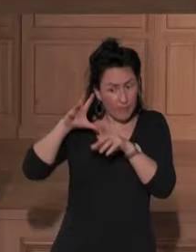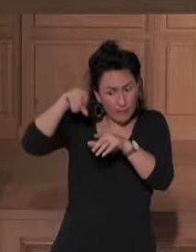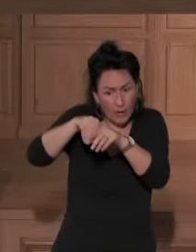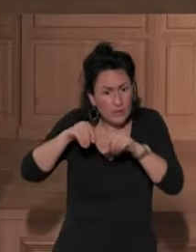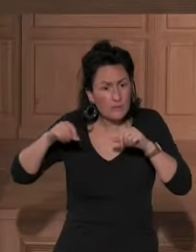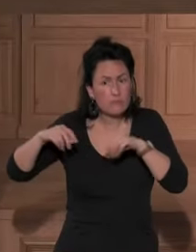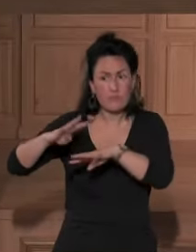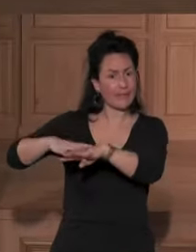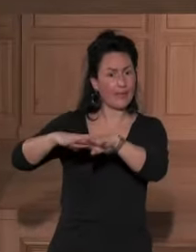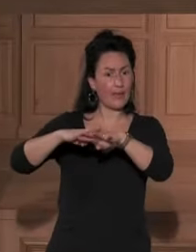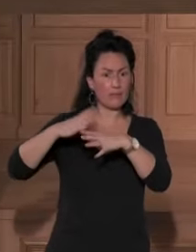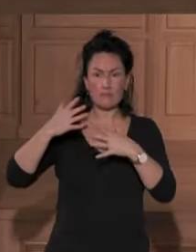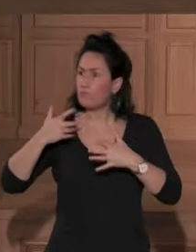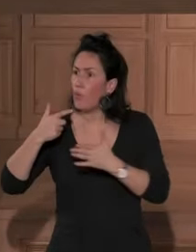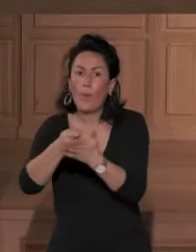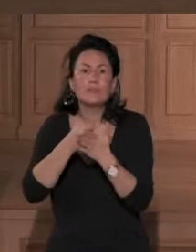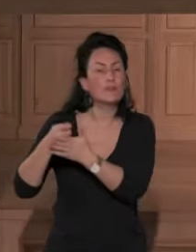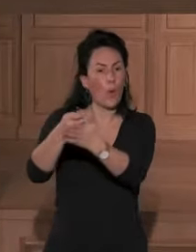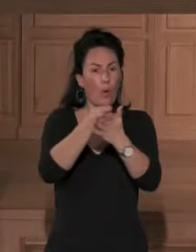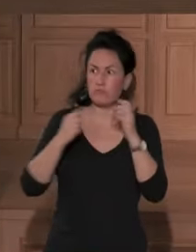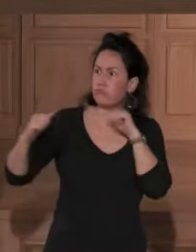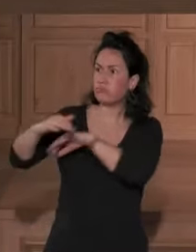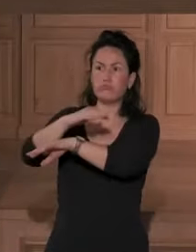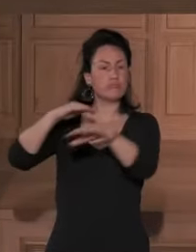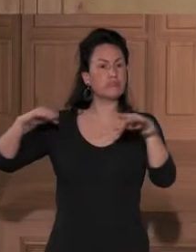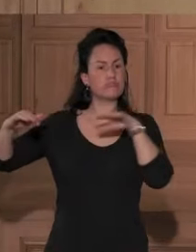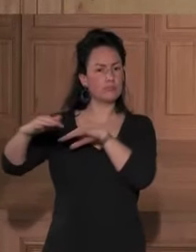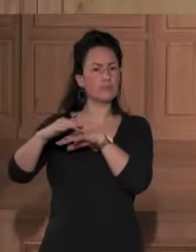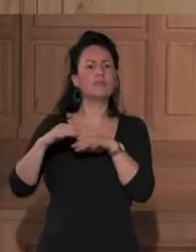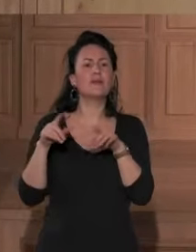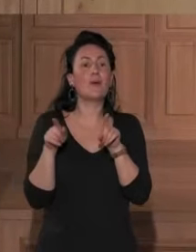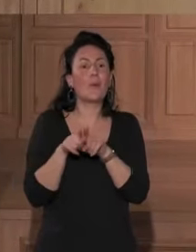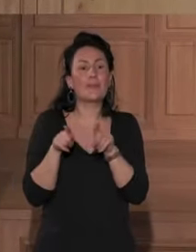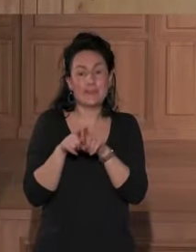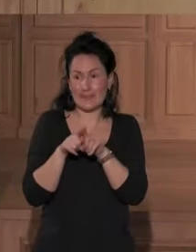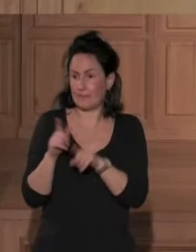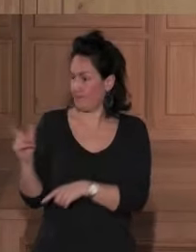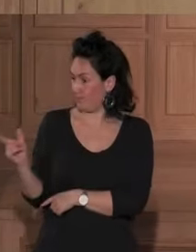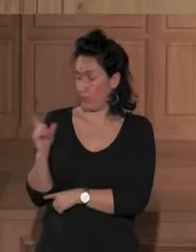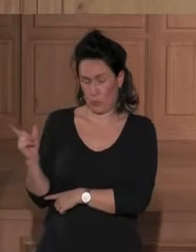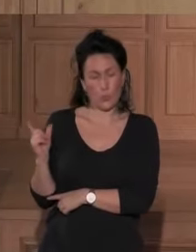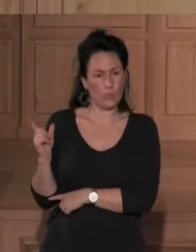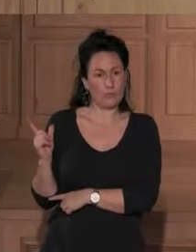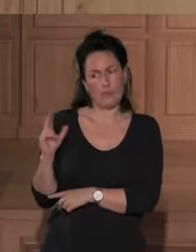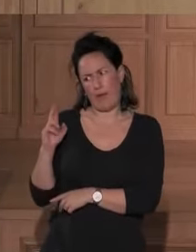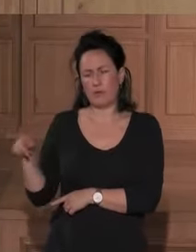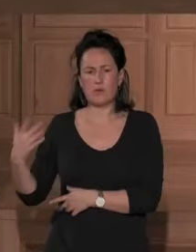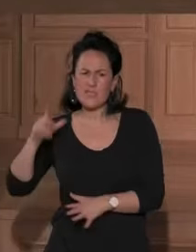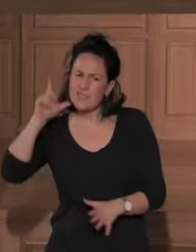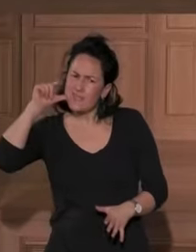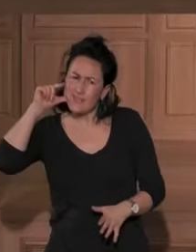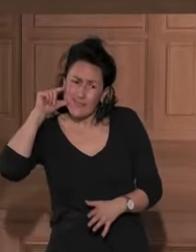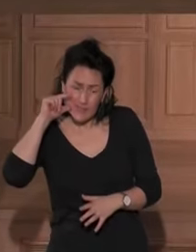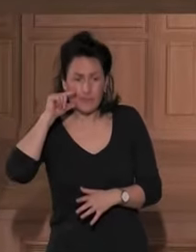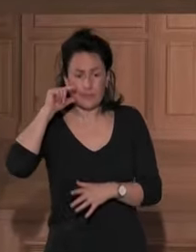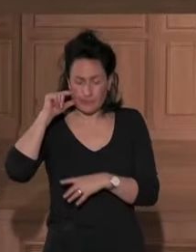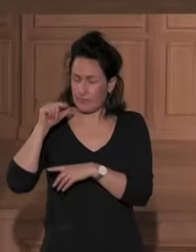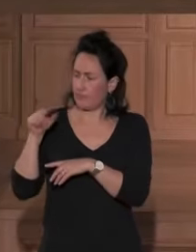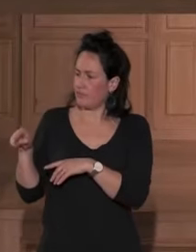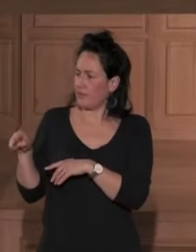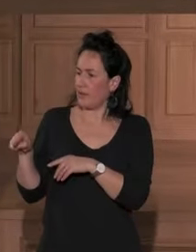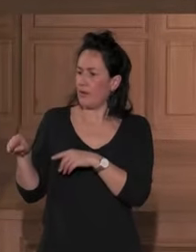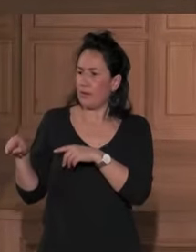aller faire les courses, c'est tout ça. Et puis c'est travailler, on a décroché avec Daoud, et grâce à la perspicacité de Daoud, avec la mairie du 19e,